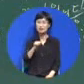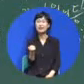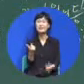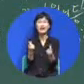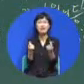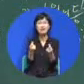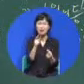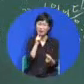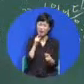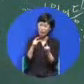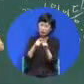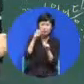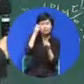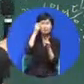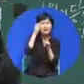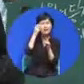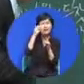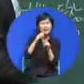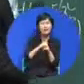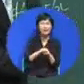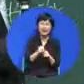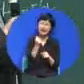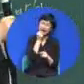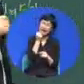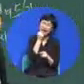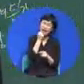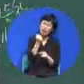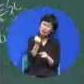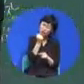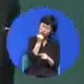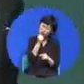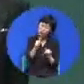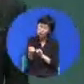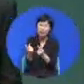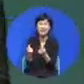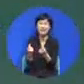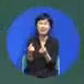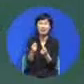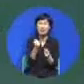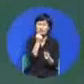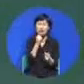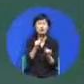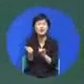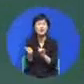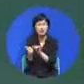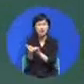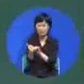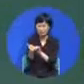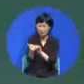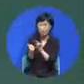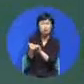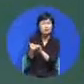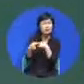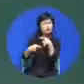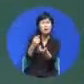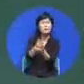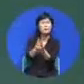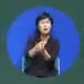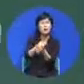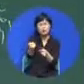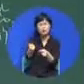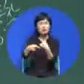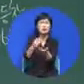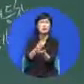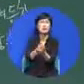good food, they'll say, this is so delicious, I think I'm going to die. 웃어놓고, 웃어 죽을 뻔했다. And after they laugh so hard, they say, oh, I'm laughing 잔다, so 이상해. hard, I think I'm going to